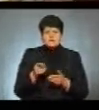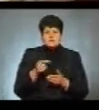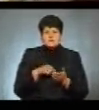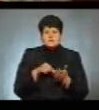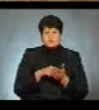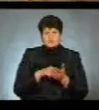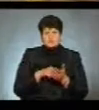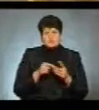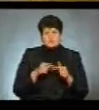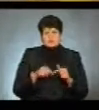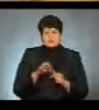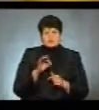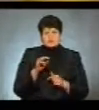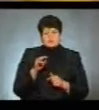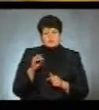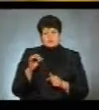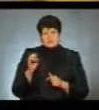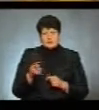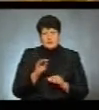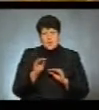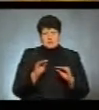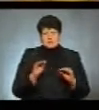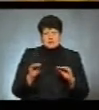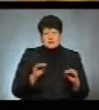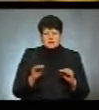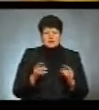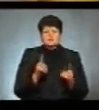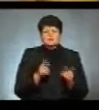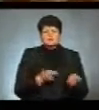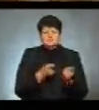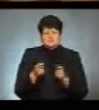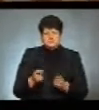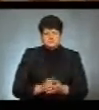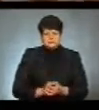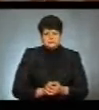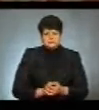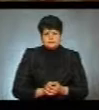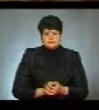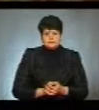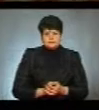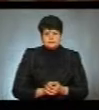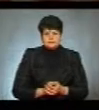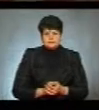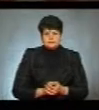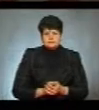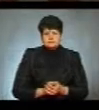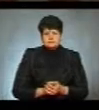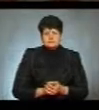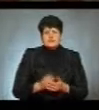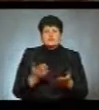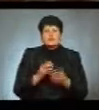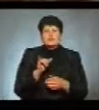товариства Червоного Хреста Оксана Темнюк розкладає пакет з принесеними продуктами. Де ж ви взяли